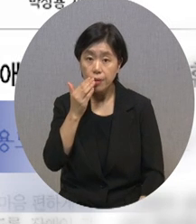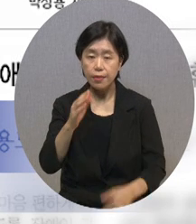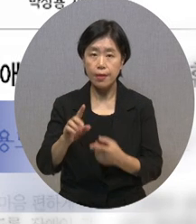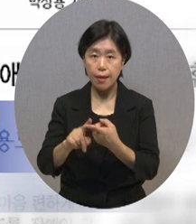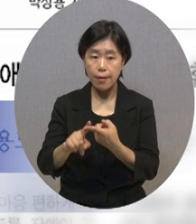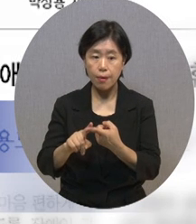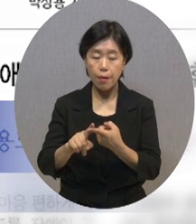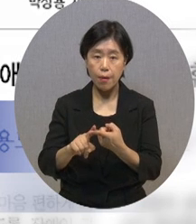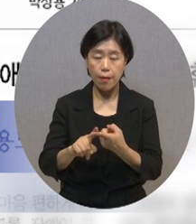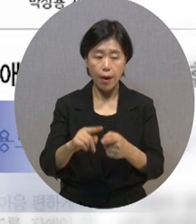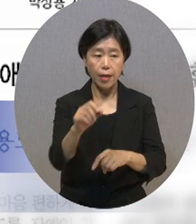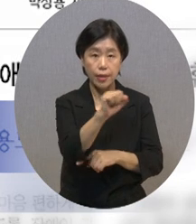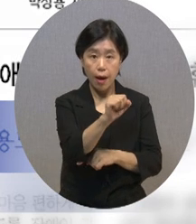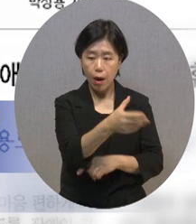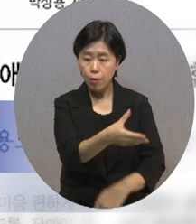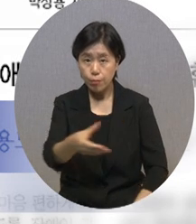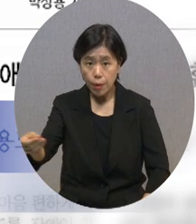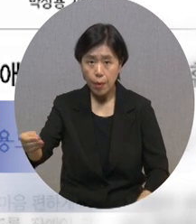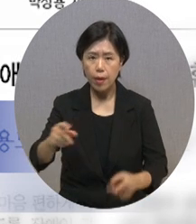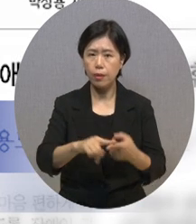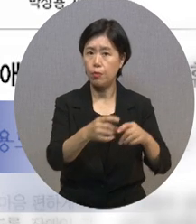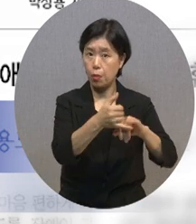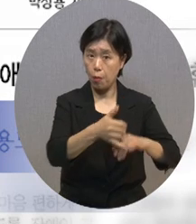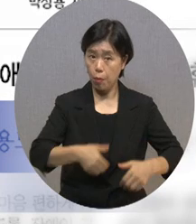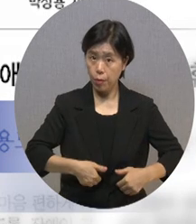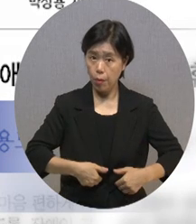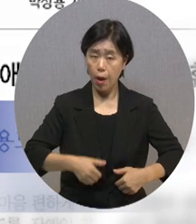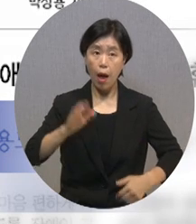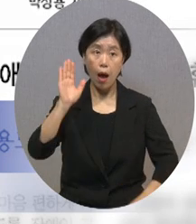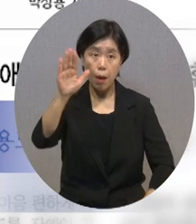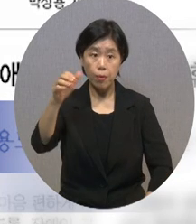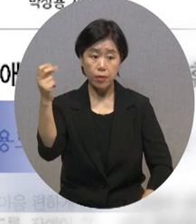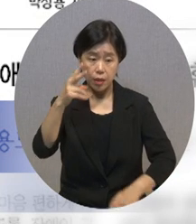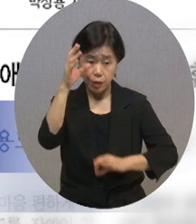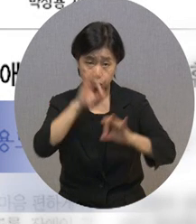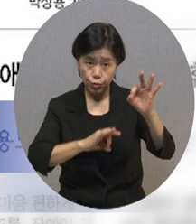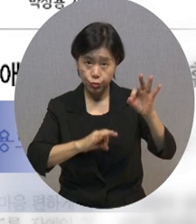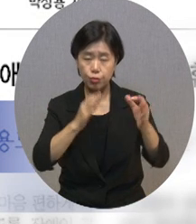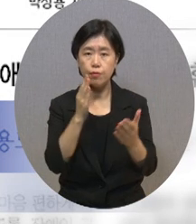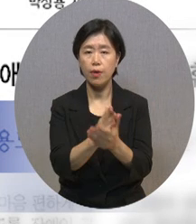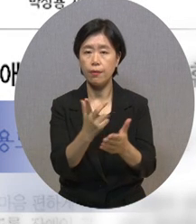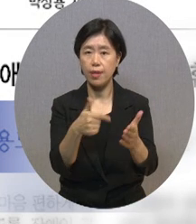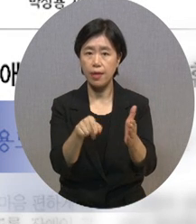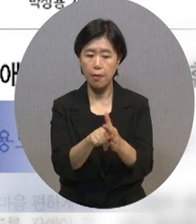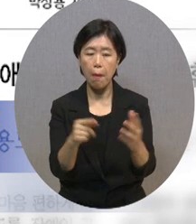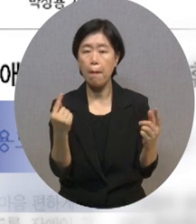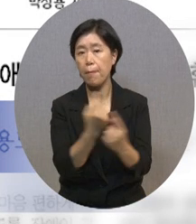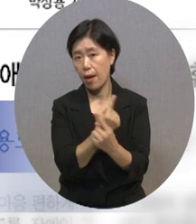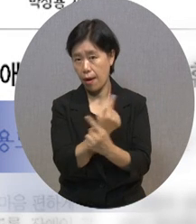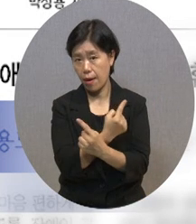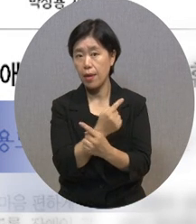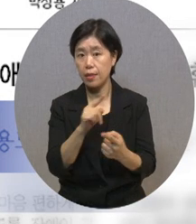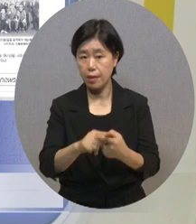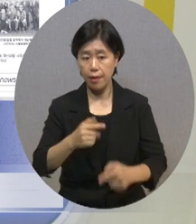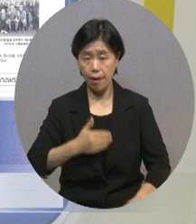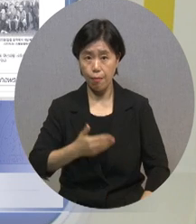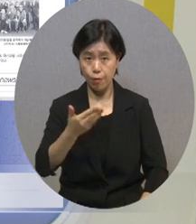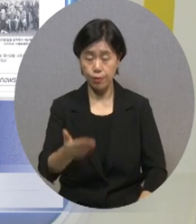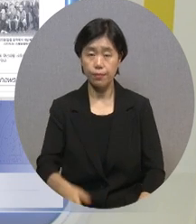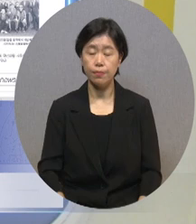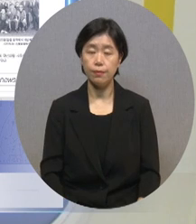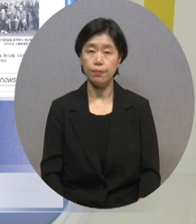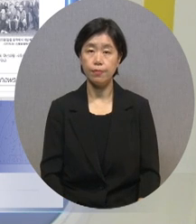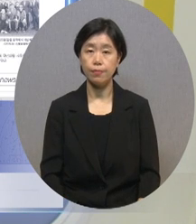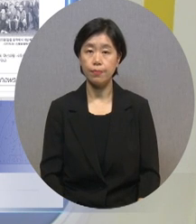거부를 중단할 것과 유사 사례가 재발하지 않도록 개선방안을 마련할 것을 요청했습니다